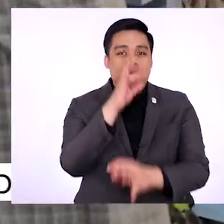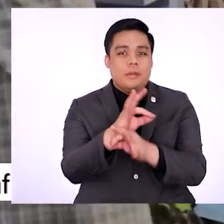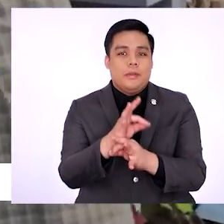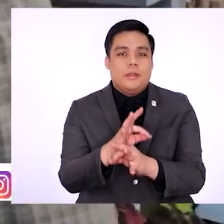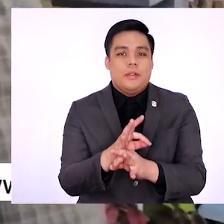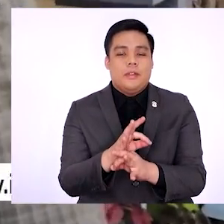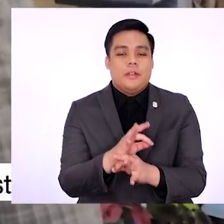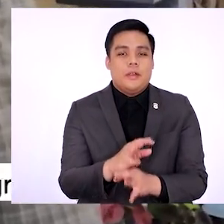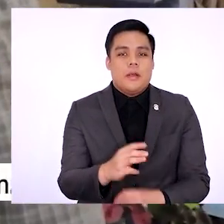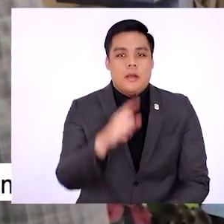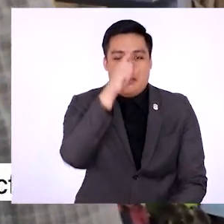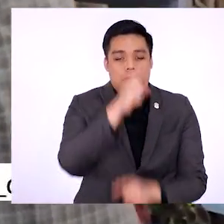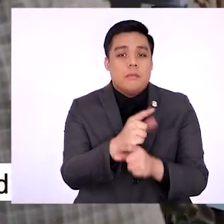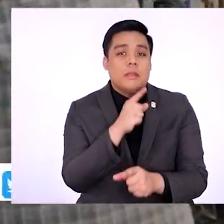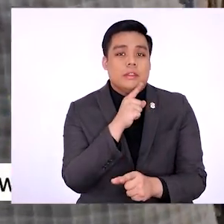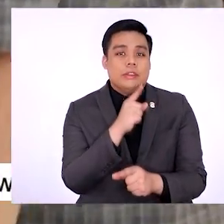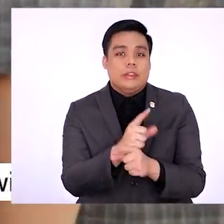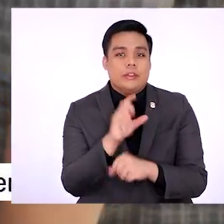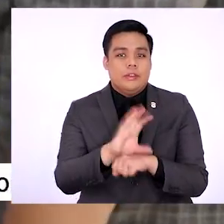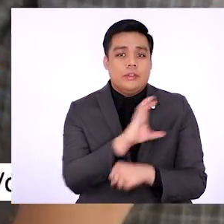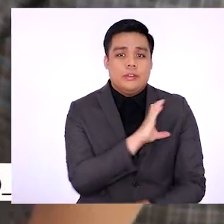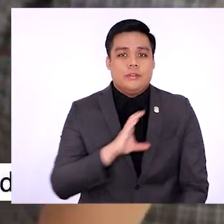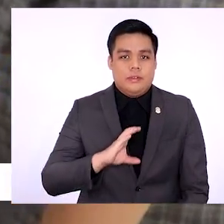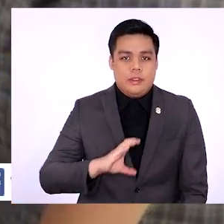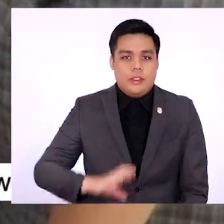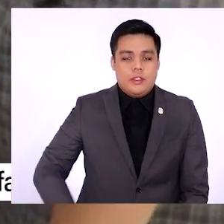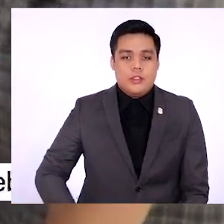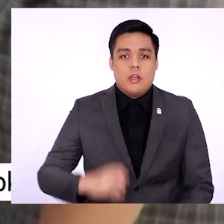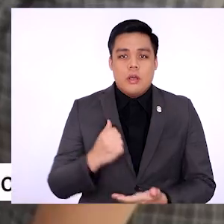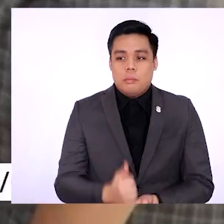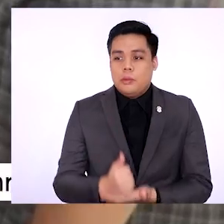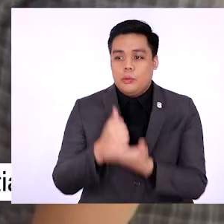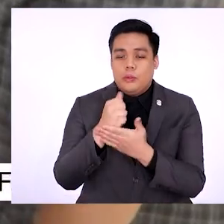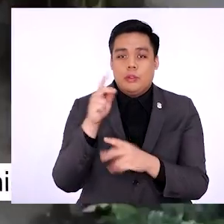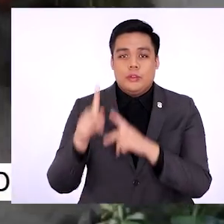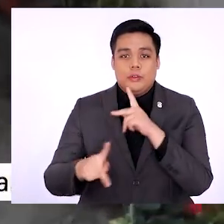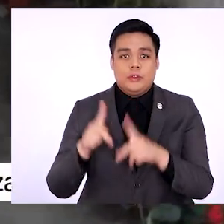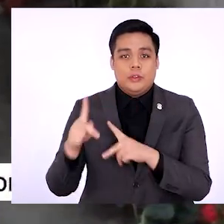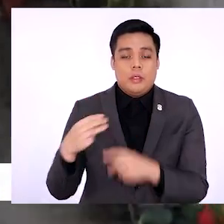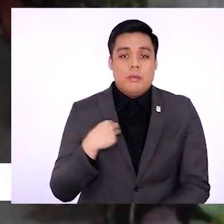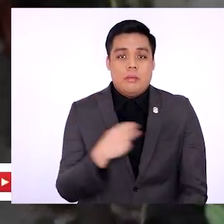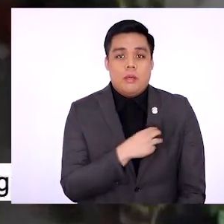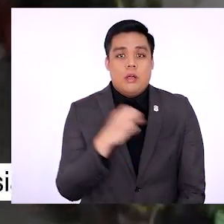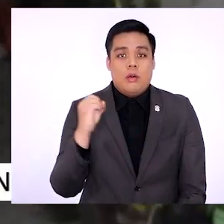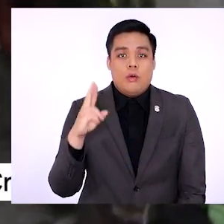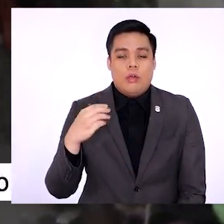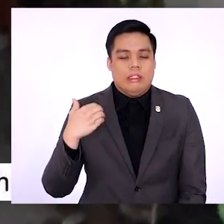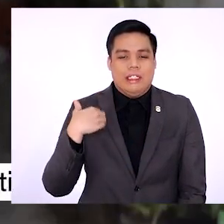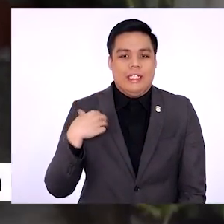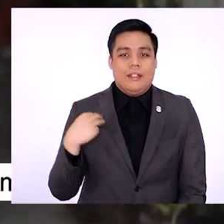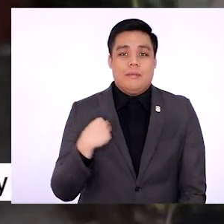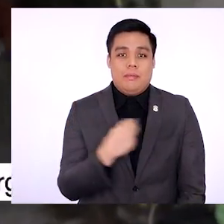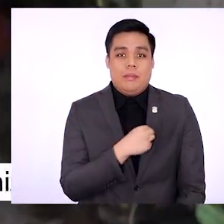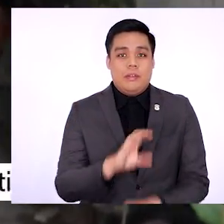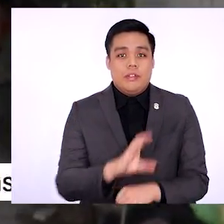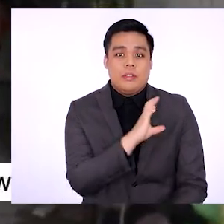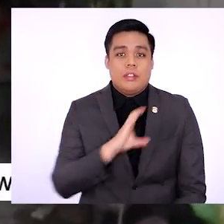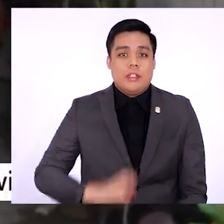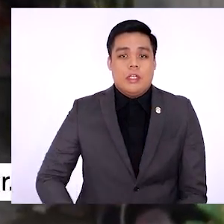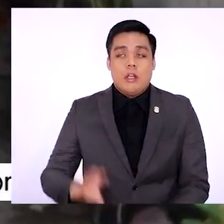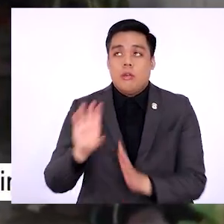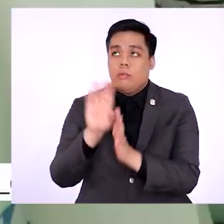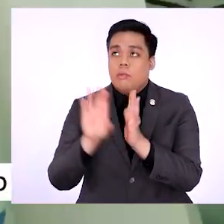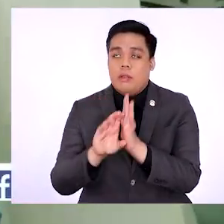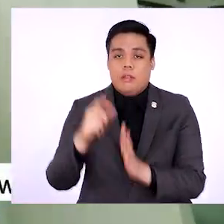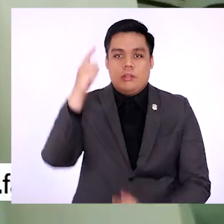Sinasampalatayanan ng mga kapatid sa Iglesia ni Cristo na ang pagtulong sa kapwa, kaanib man o hindi sa Iglesia, ay isa sa mga utos